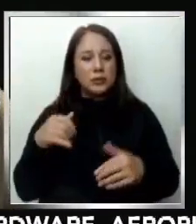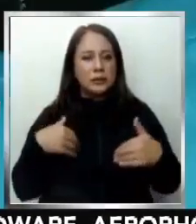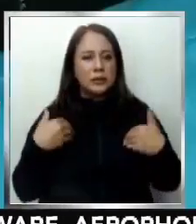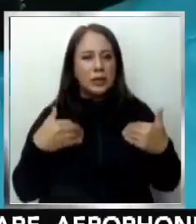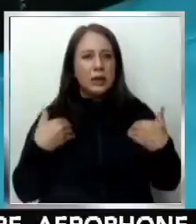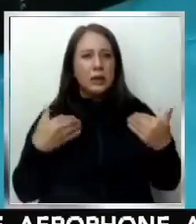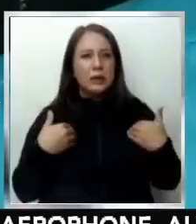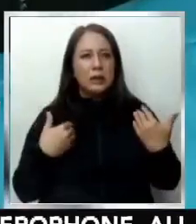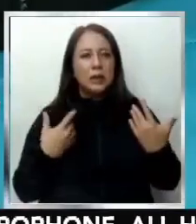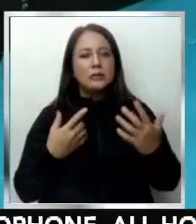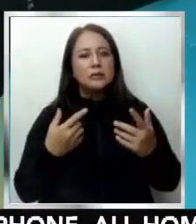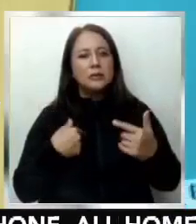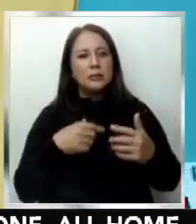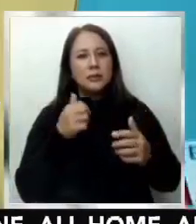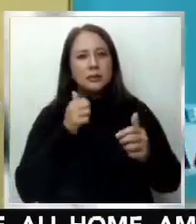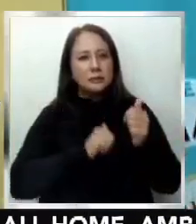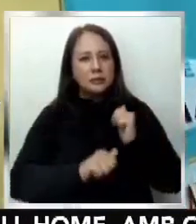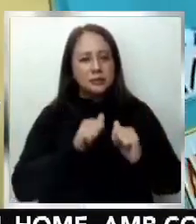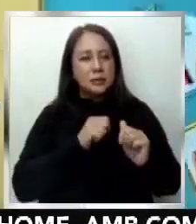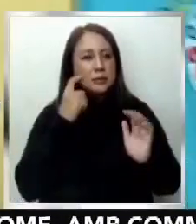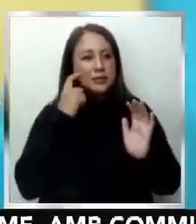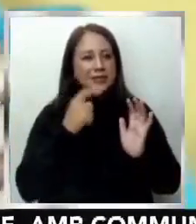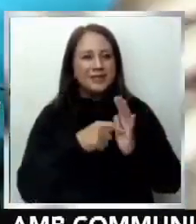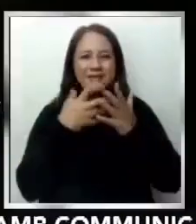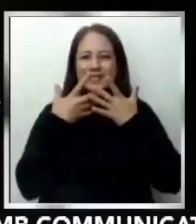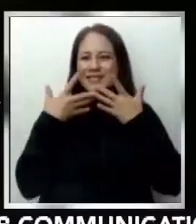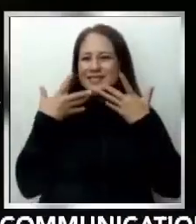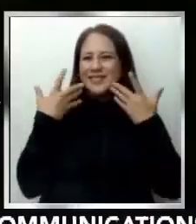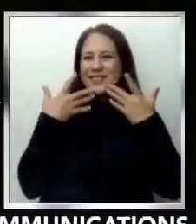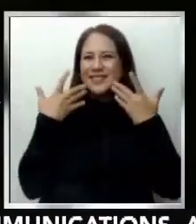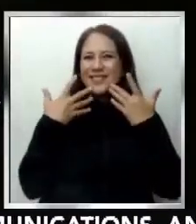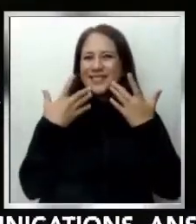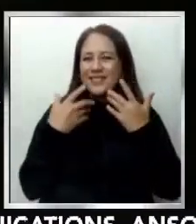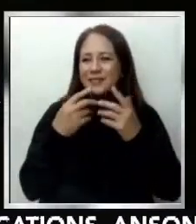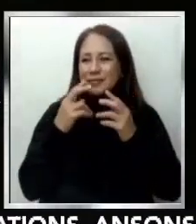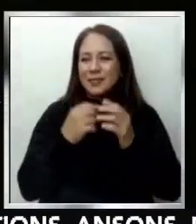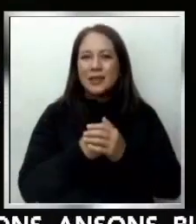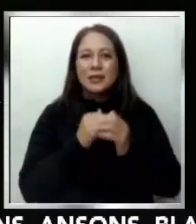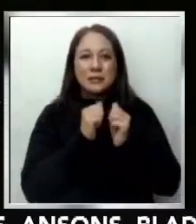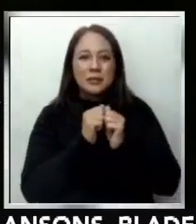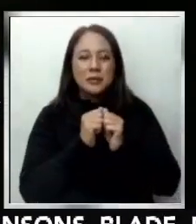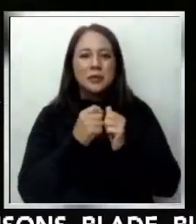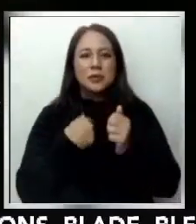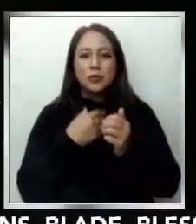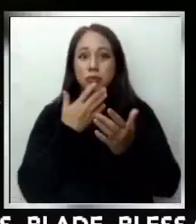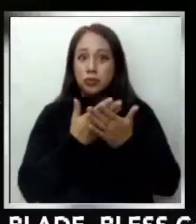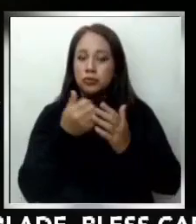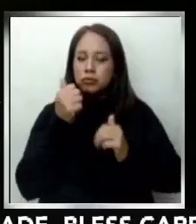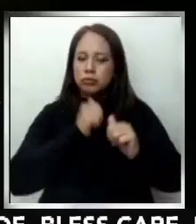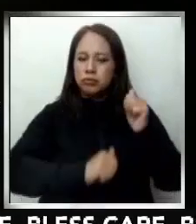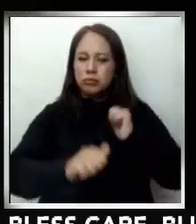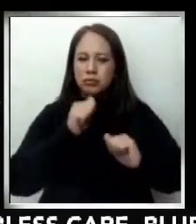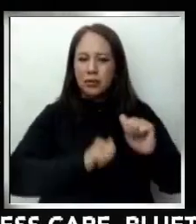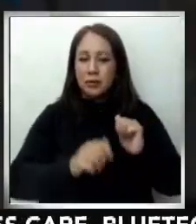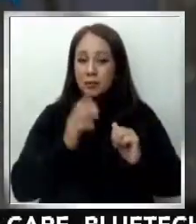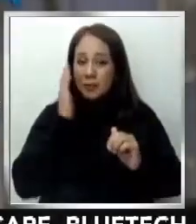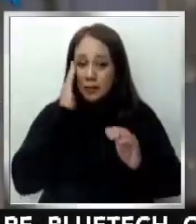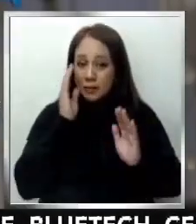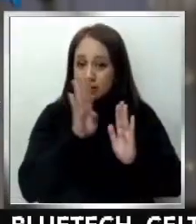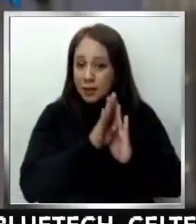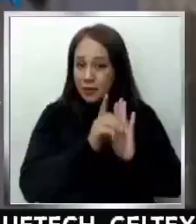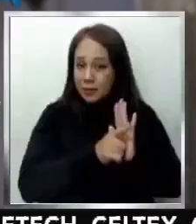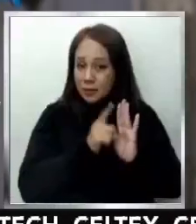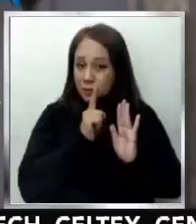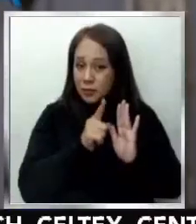showbiz. Kilalang palangiti, magiliw sa kapwa at magaling umarte si Bruce. Pero ang hindi alam ng mga tao, sa